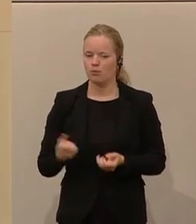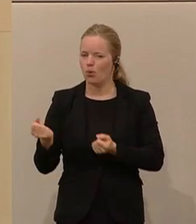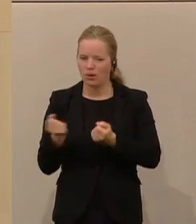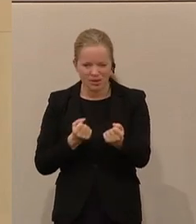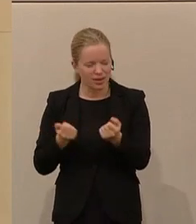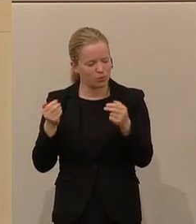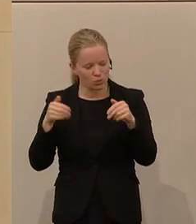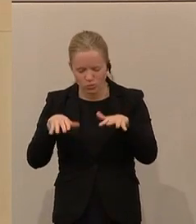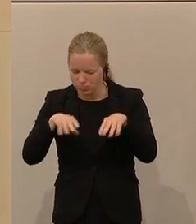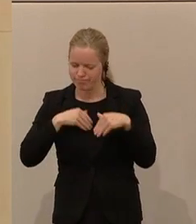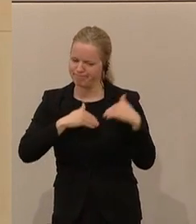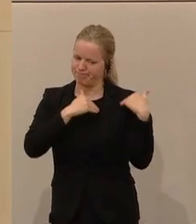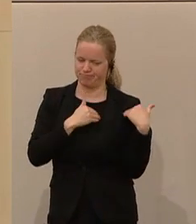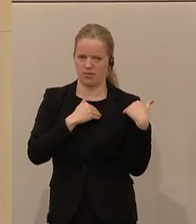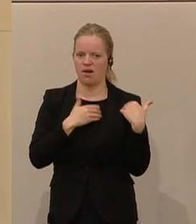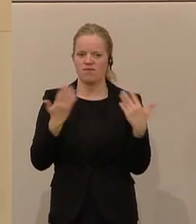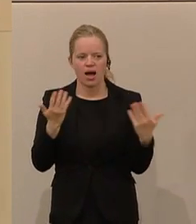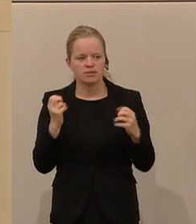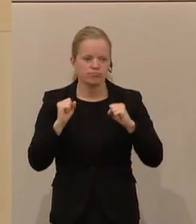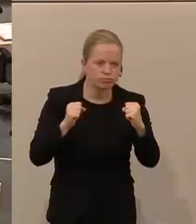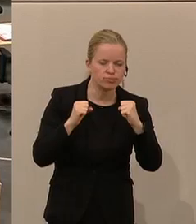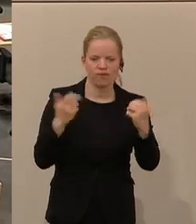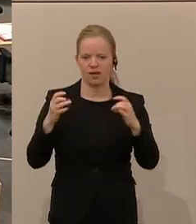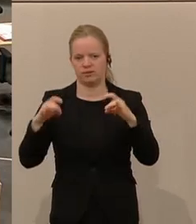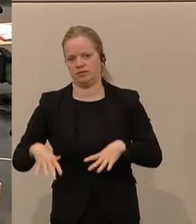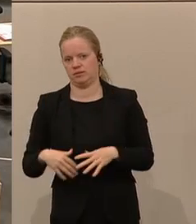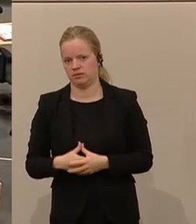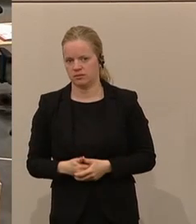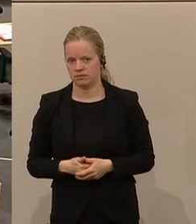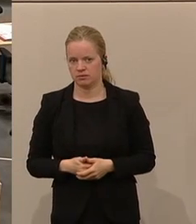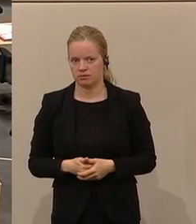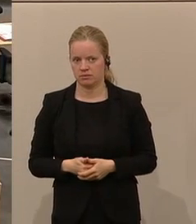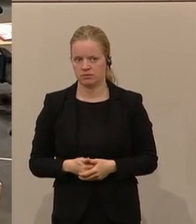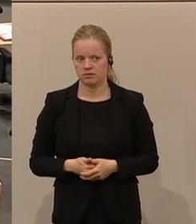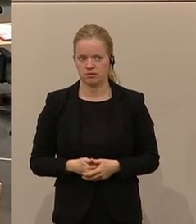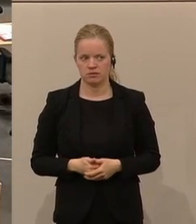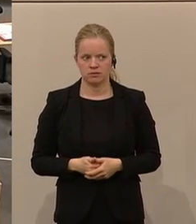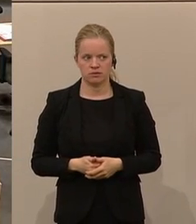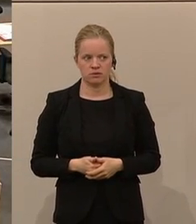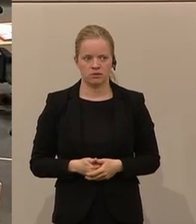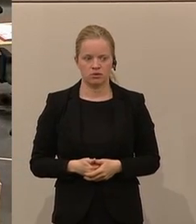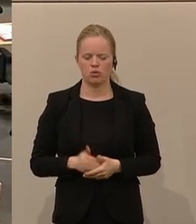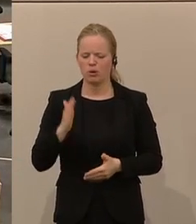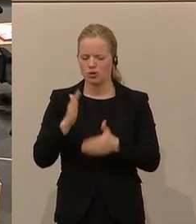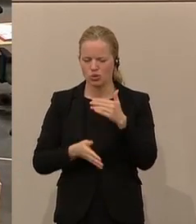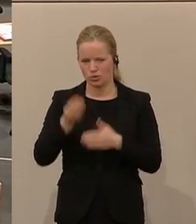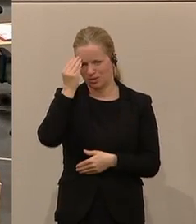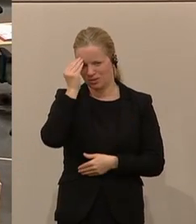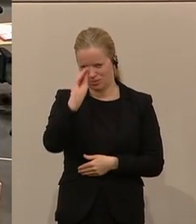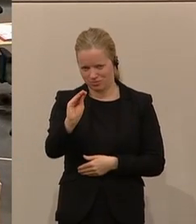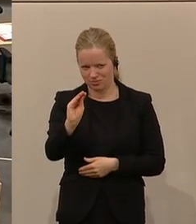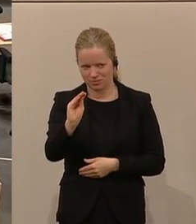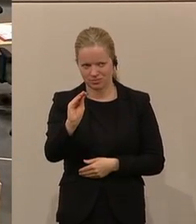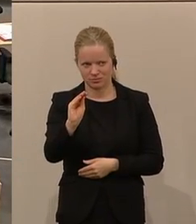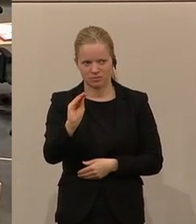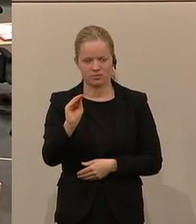dafür einstehen, was sie tut und was sie unterlässt. Zum Schluss noch eine Bemerkung. Diese viel gerühmten